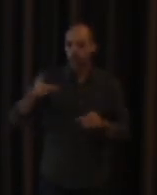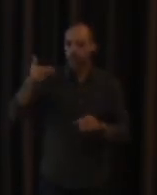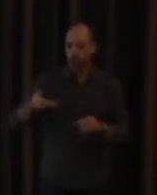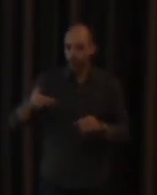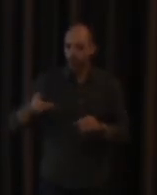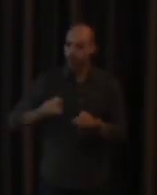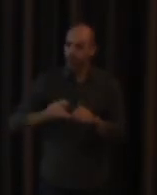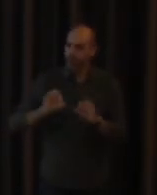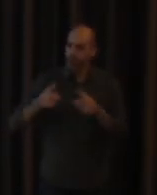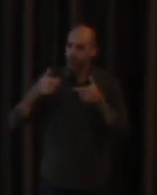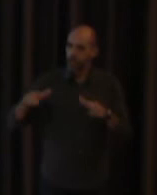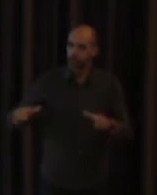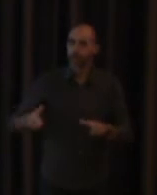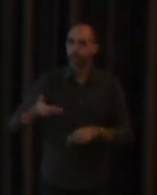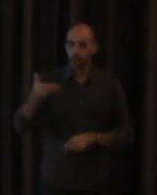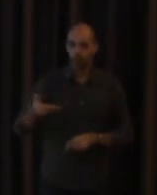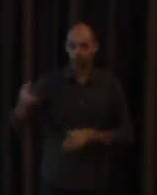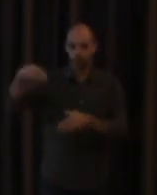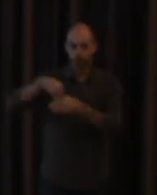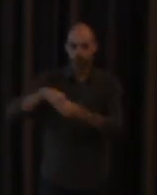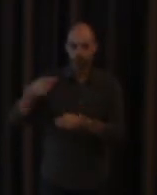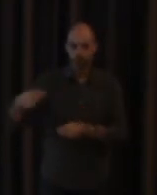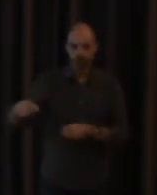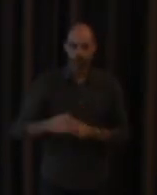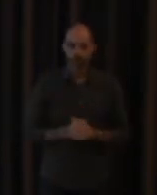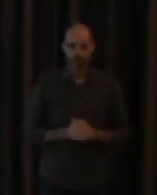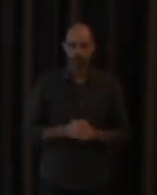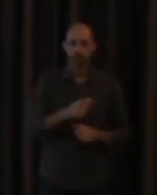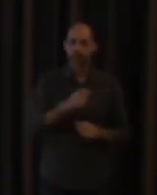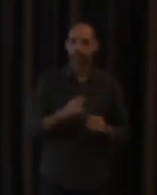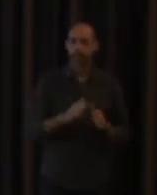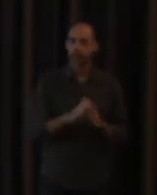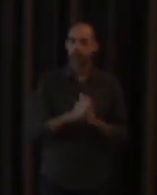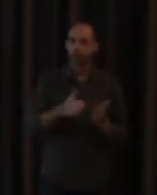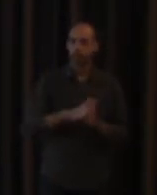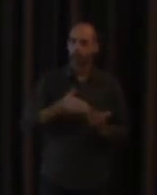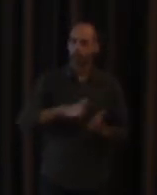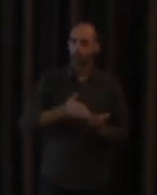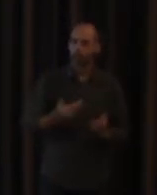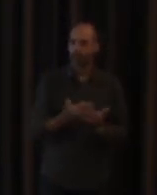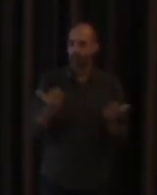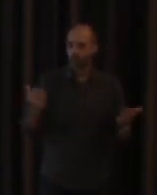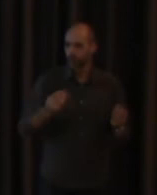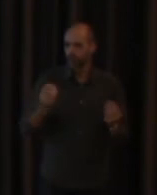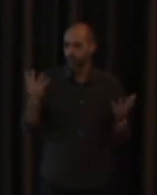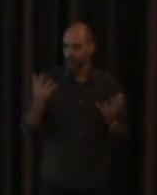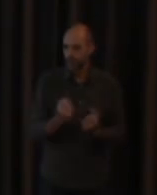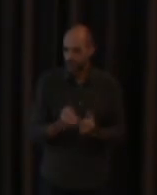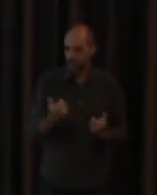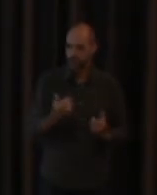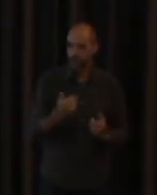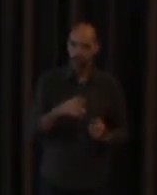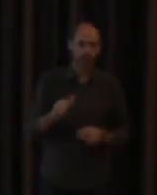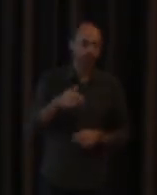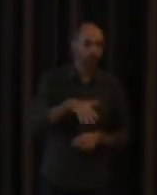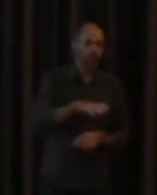país. La doctora Rigau té una llarguíssima llista de publicacions, que no intentaré resumir, tant d'abast nacional com